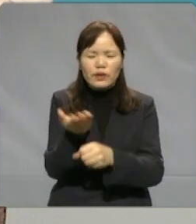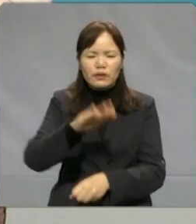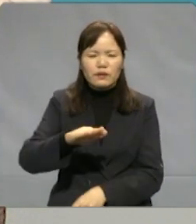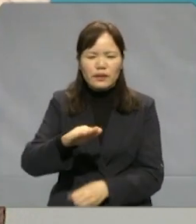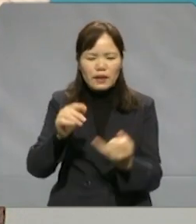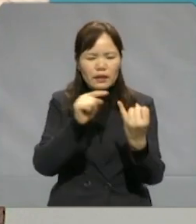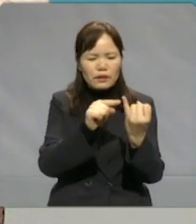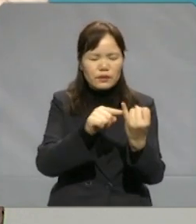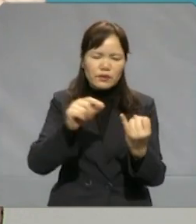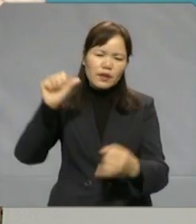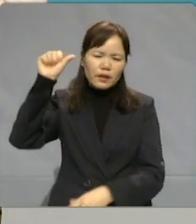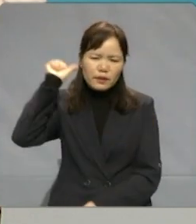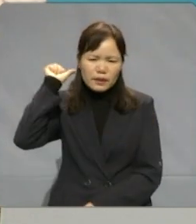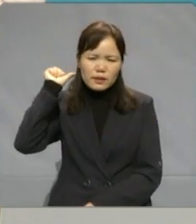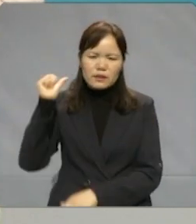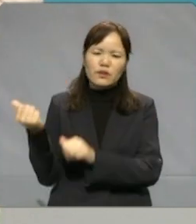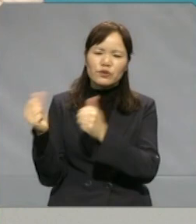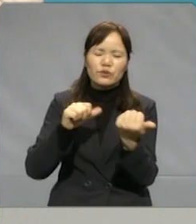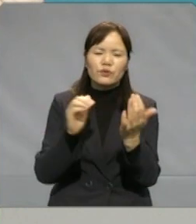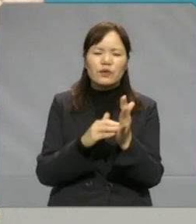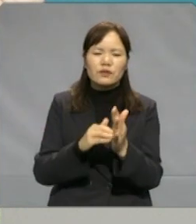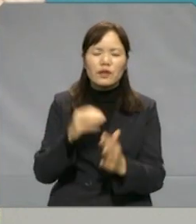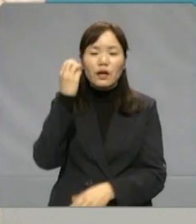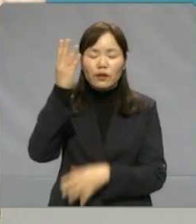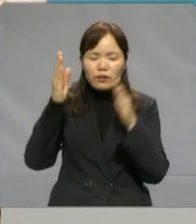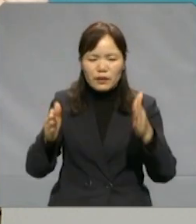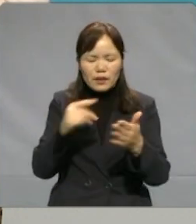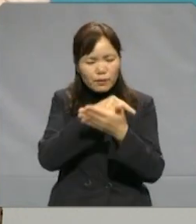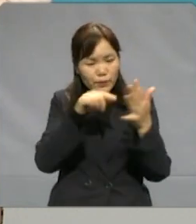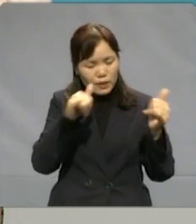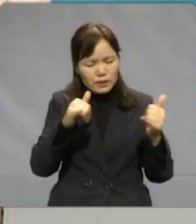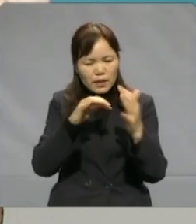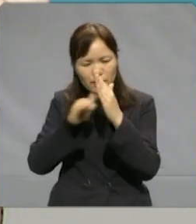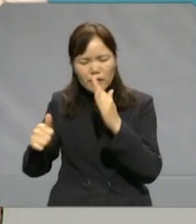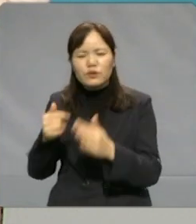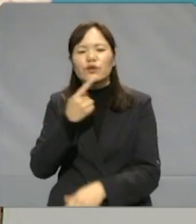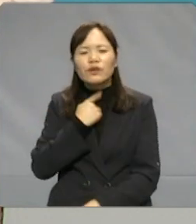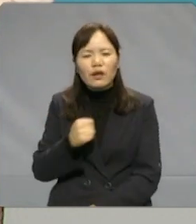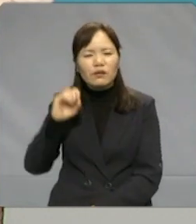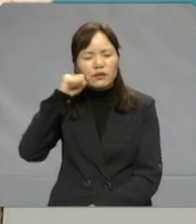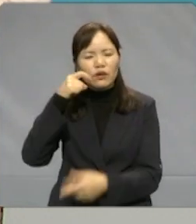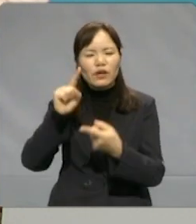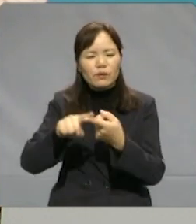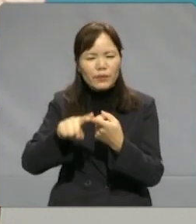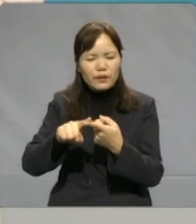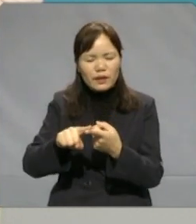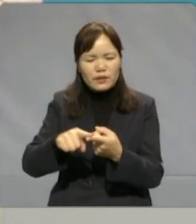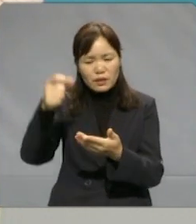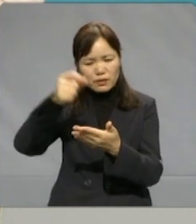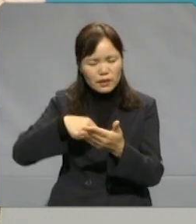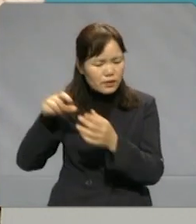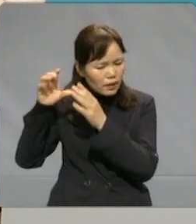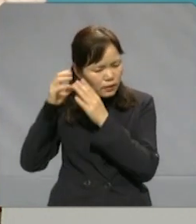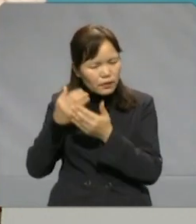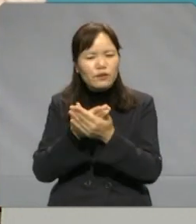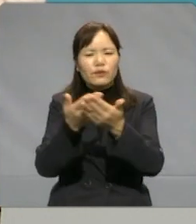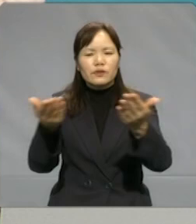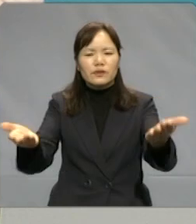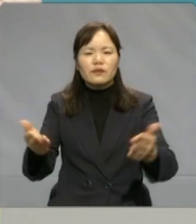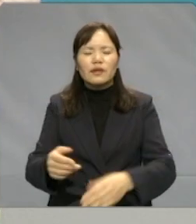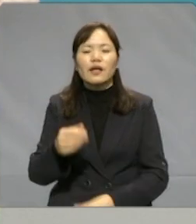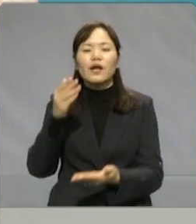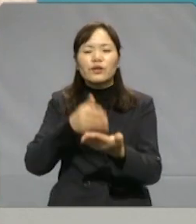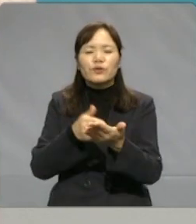전에 숨졌습니다. 지난 넉 달간 피해자와 가족들이 겪은 어려움을 이상호 기자가 듣고 왔습니다. 뉴스